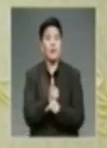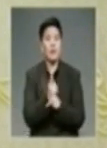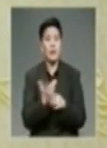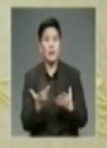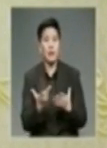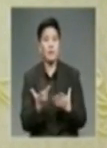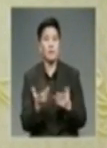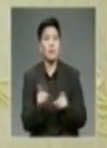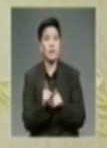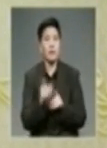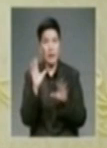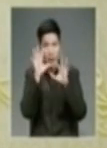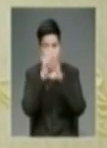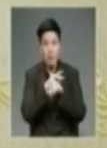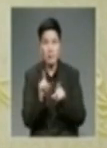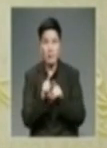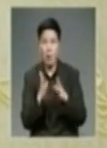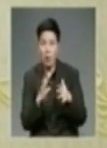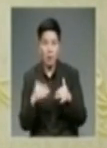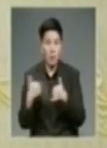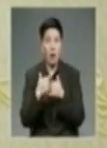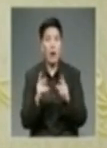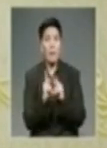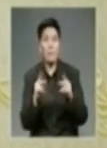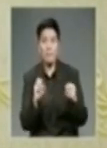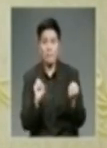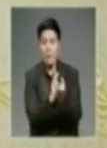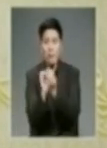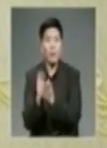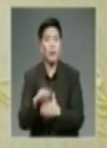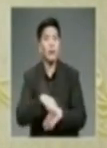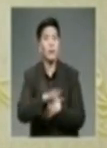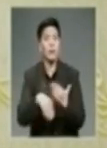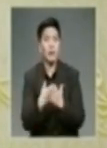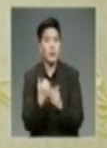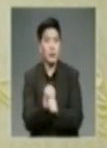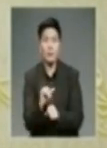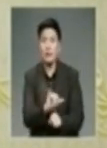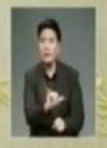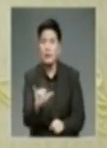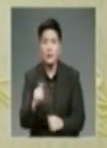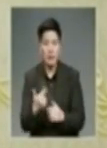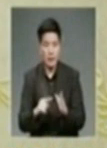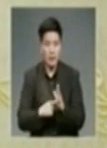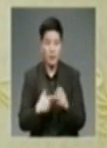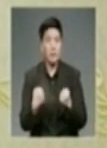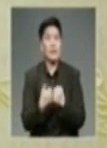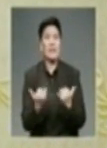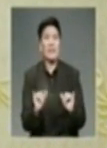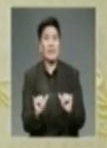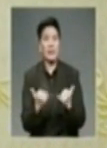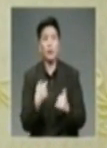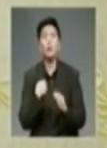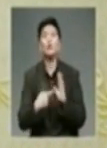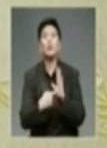ก็ขึ้นก็เข้ามาลุมกรรมการแล้วมันจะไปชกกันได้ไงนะมันก็มวยมันก็ชกกันไม่ได้ผมย